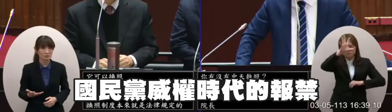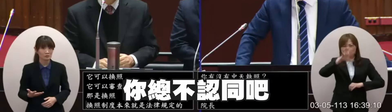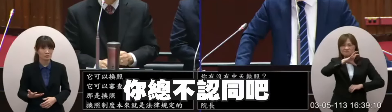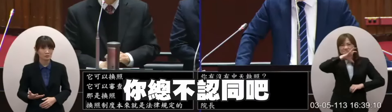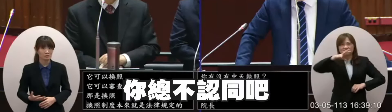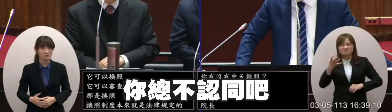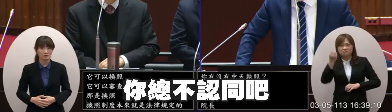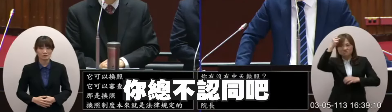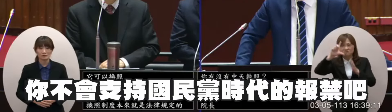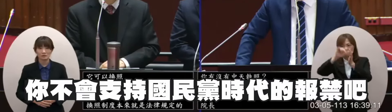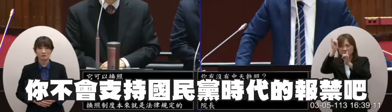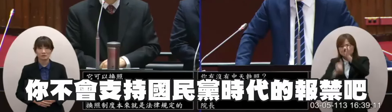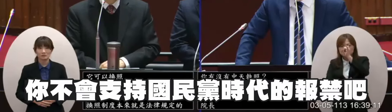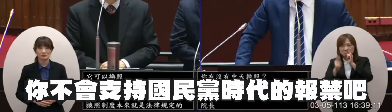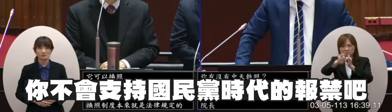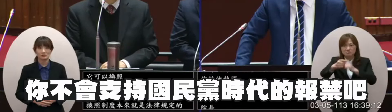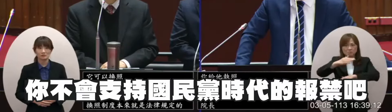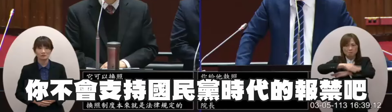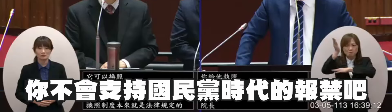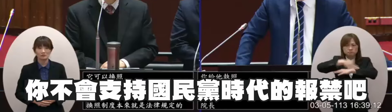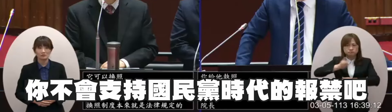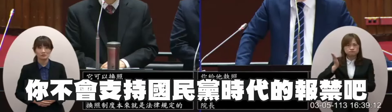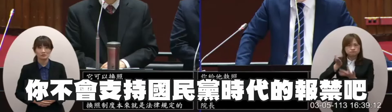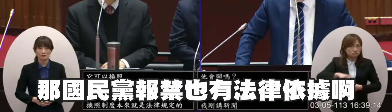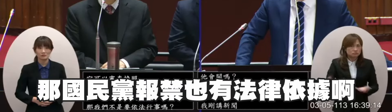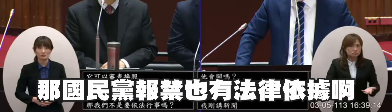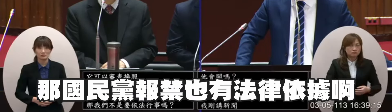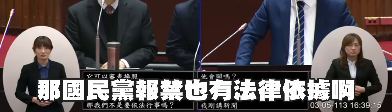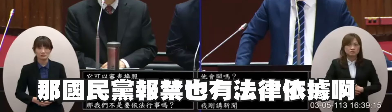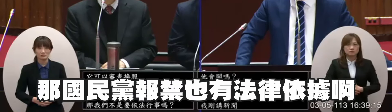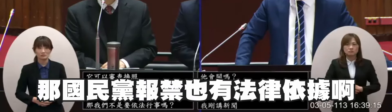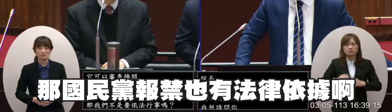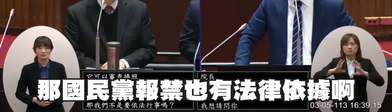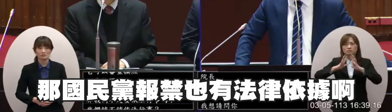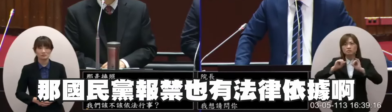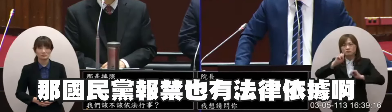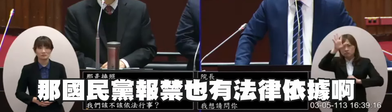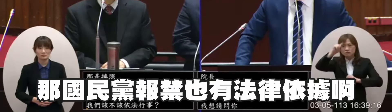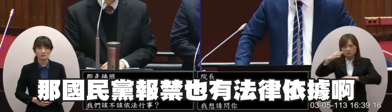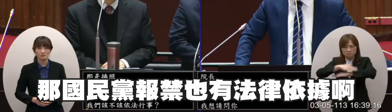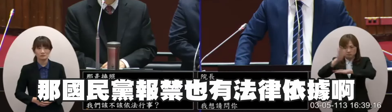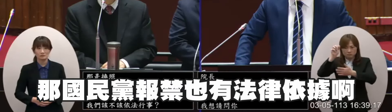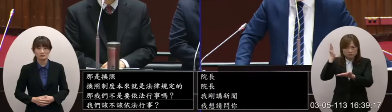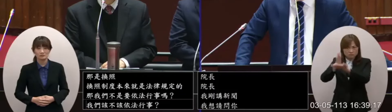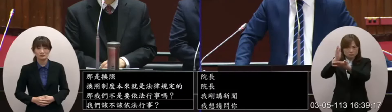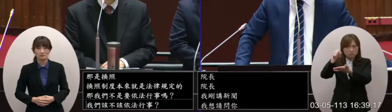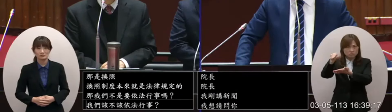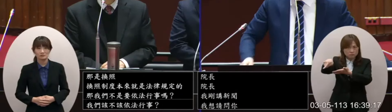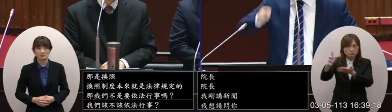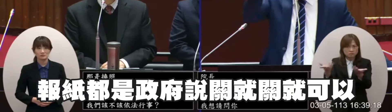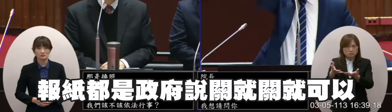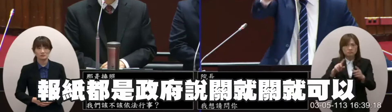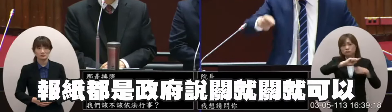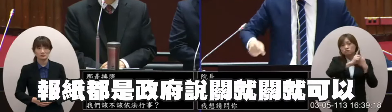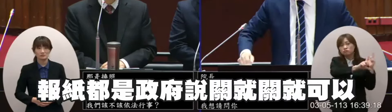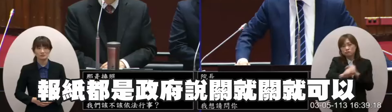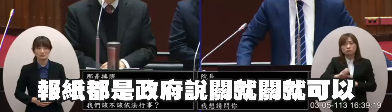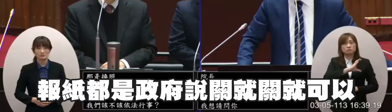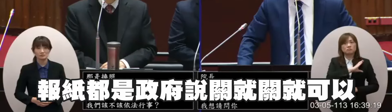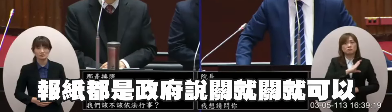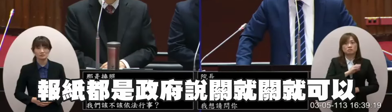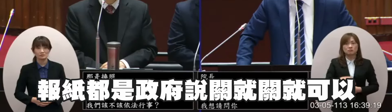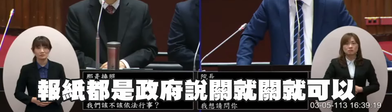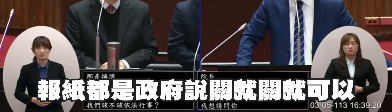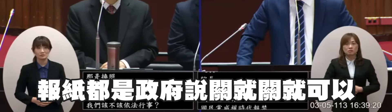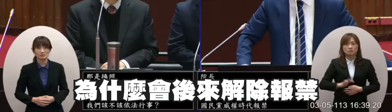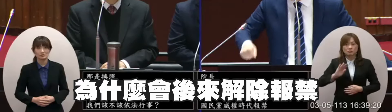的暴进，你总不认同吗？你不会支持国民党时代的暴进吧？那国民党时代暴进也有法律依据啊。照你现在是报纸都是政府